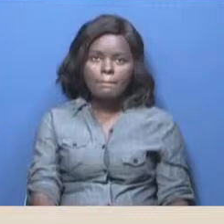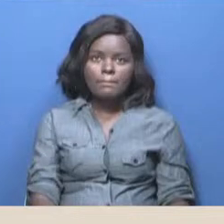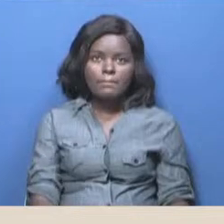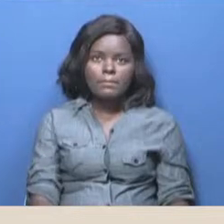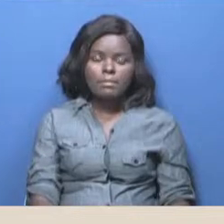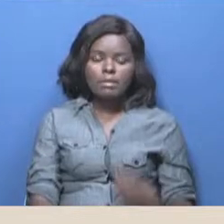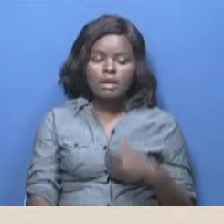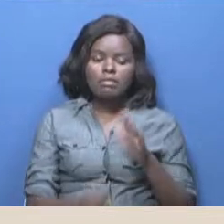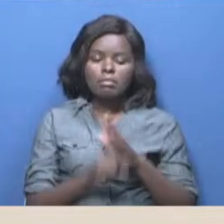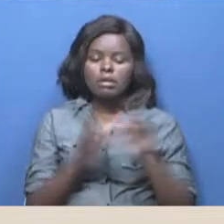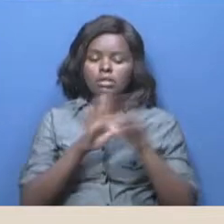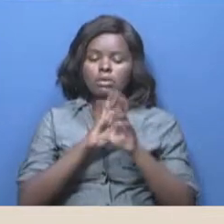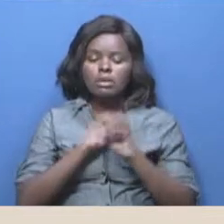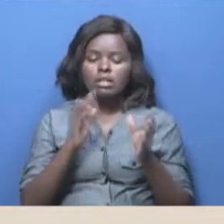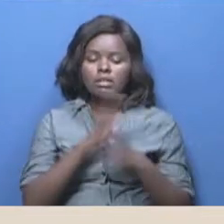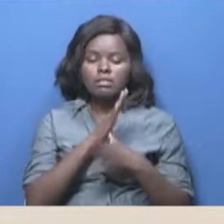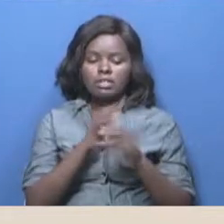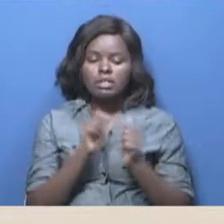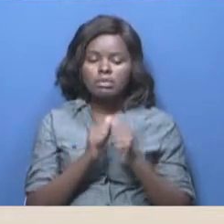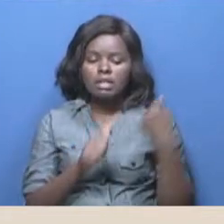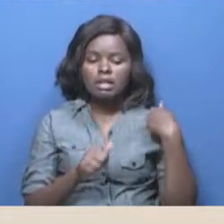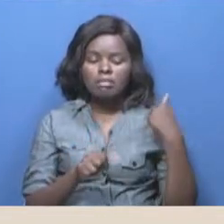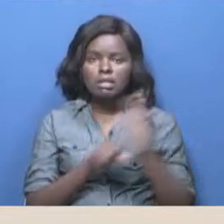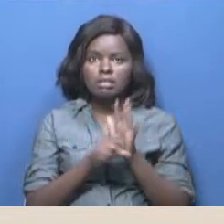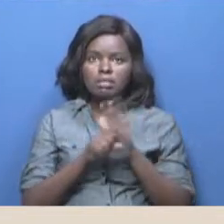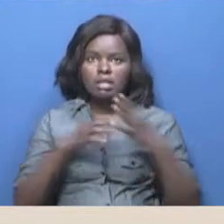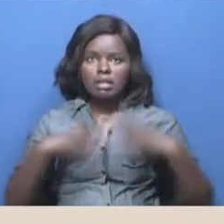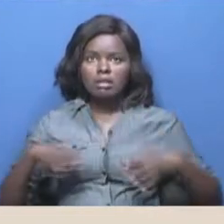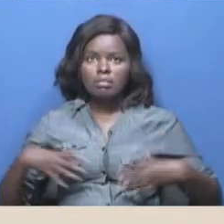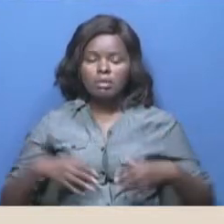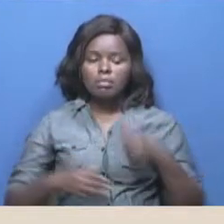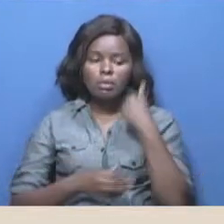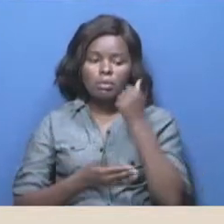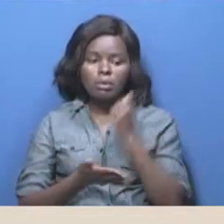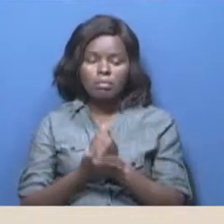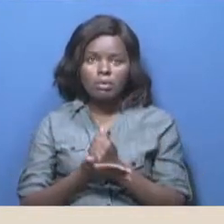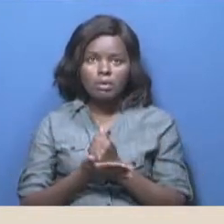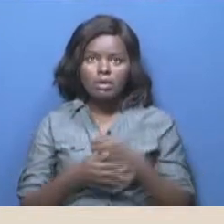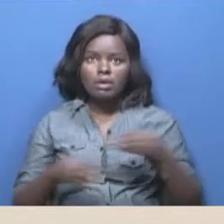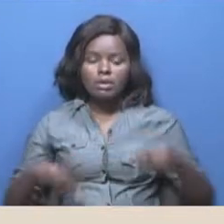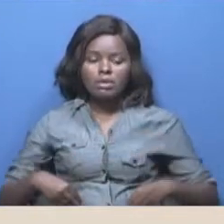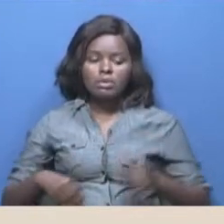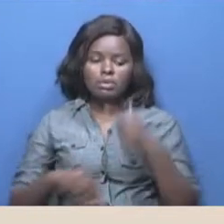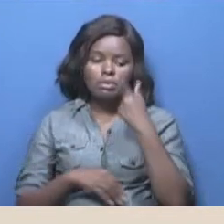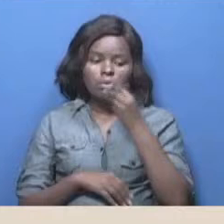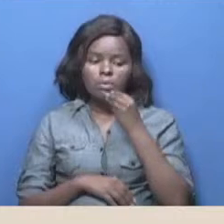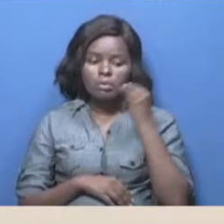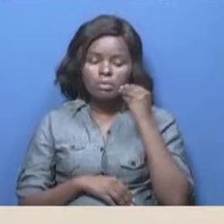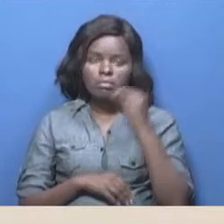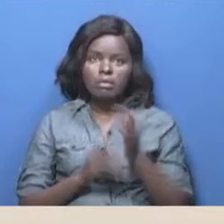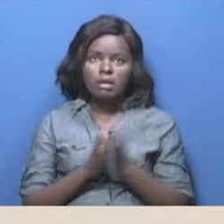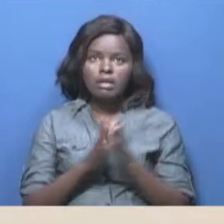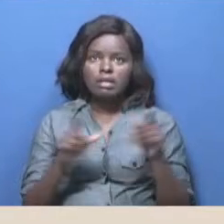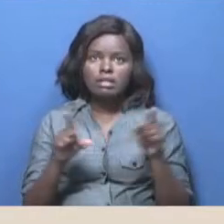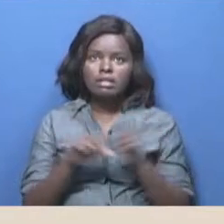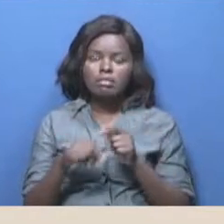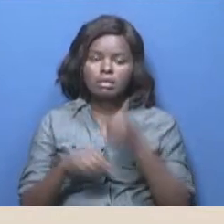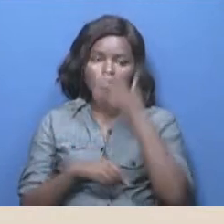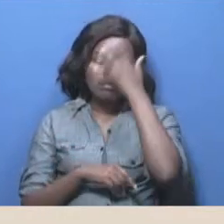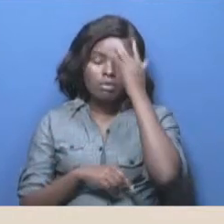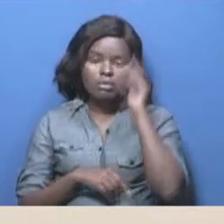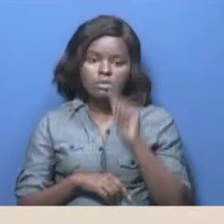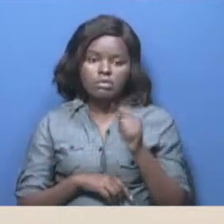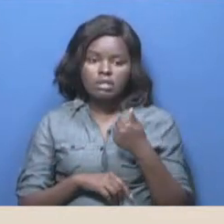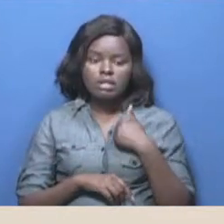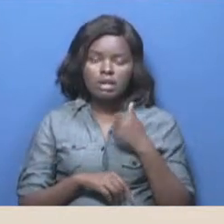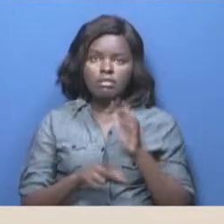illegal fishing, especially with the surging numbers of people who are unemployed, youth who are at home. And due to that, we have a